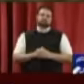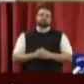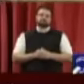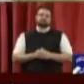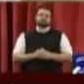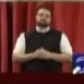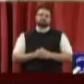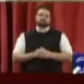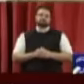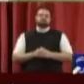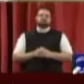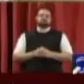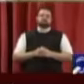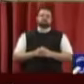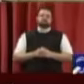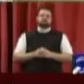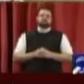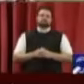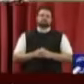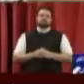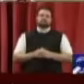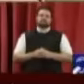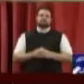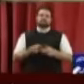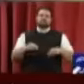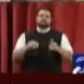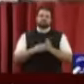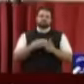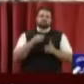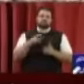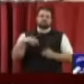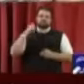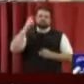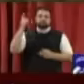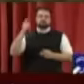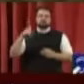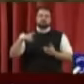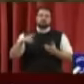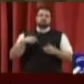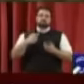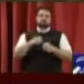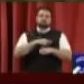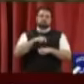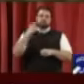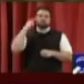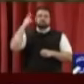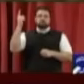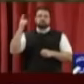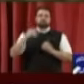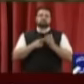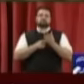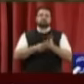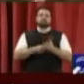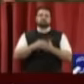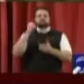trebuie să spunem sunt un geniu. sunt un geniu. Sunt dintotdeauna un geniu. Atunci îl manifesti generalitatea în tot ceea ce